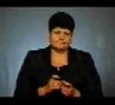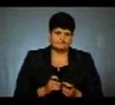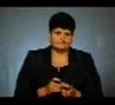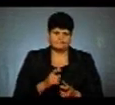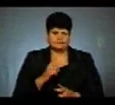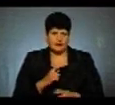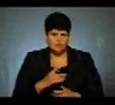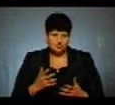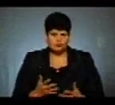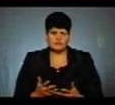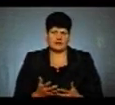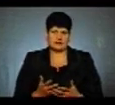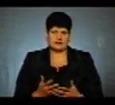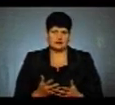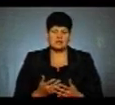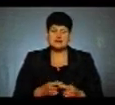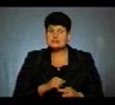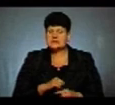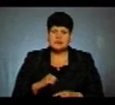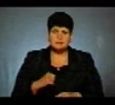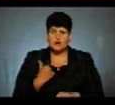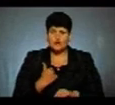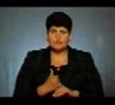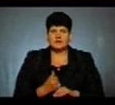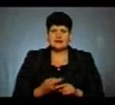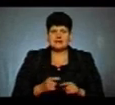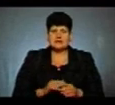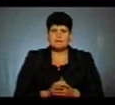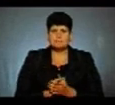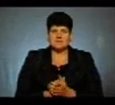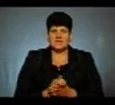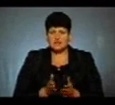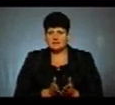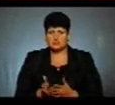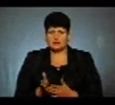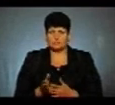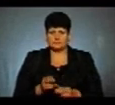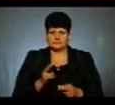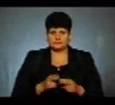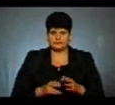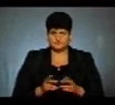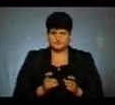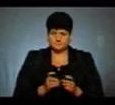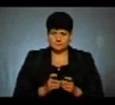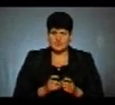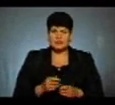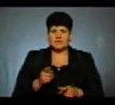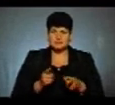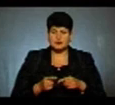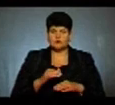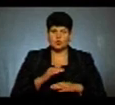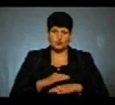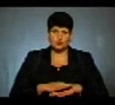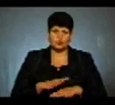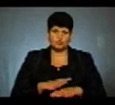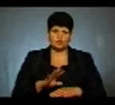непорозуміння чи ще щось. Ну, саме головне – це мирним шляхом вийти з цього конфлікту. Насправді, уроків у нас було, якщо я не